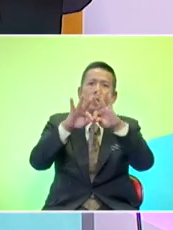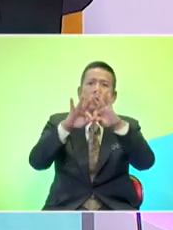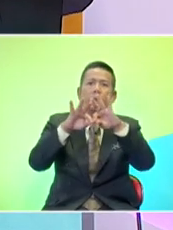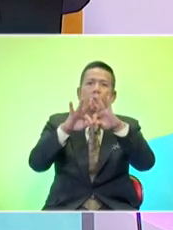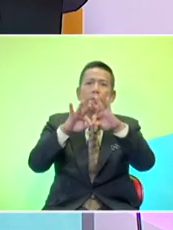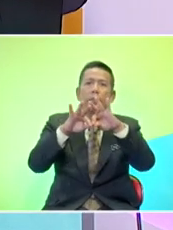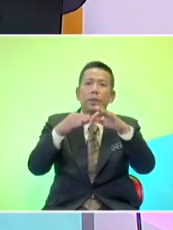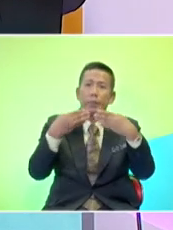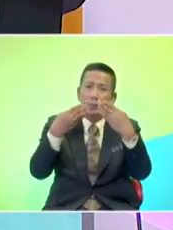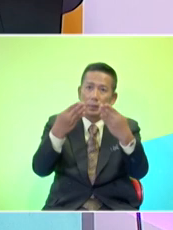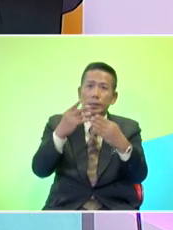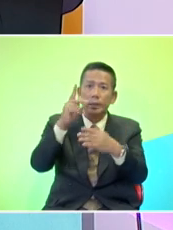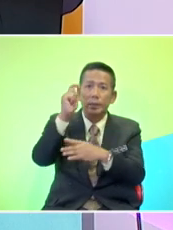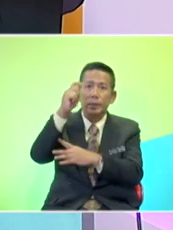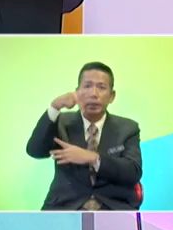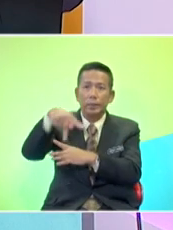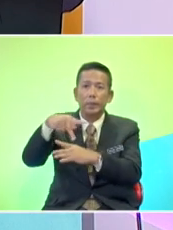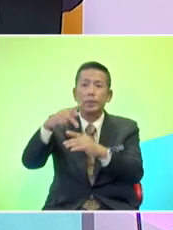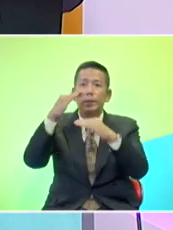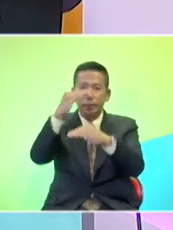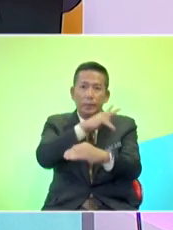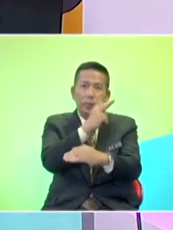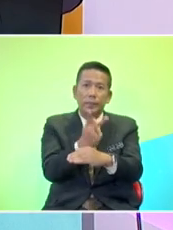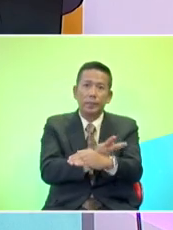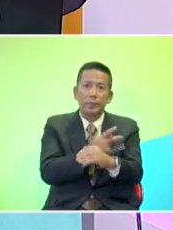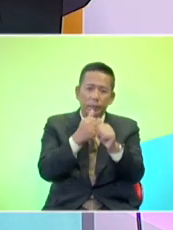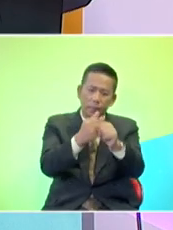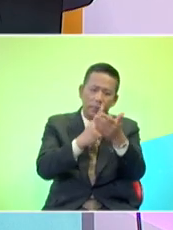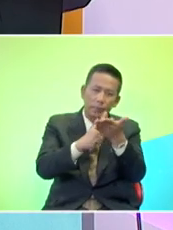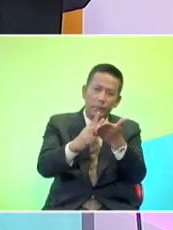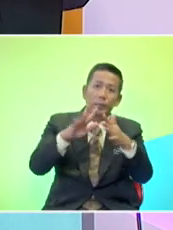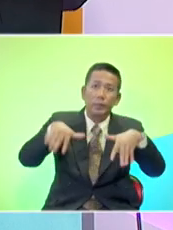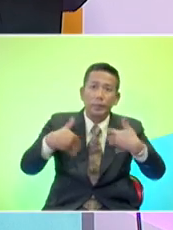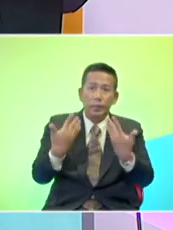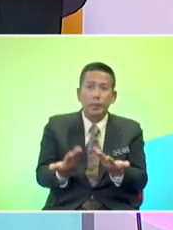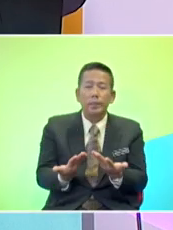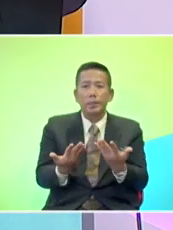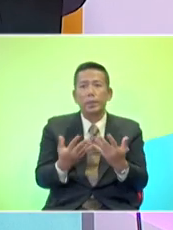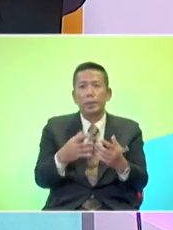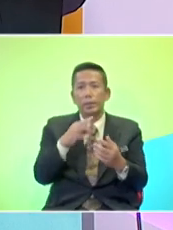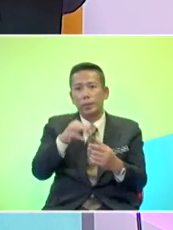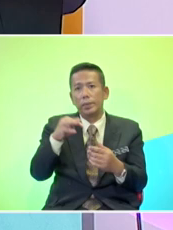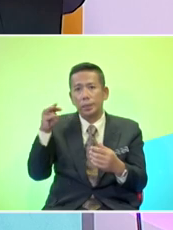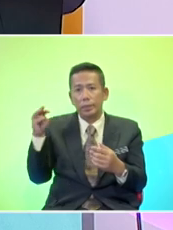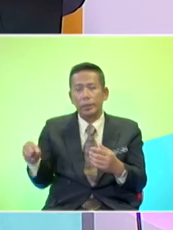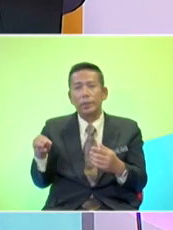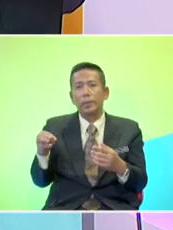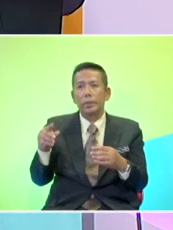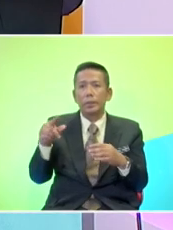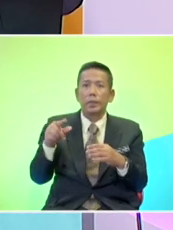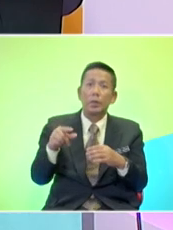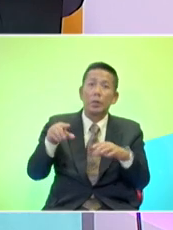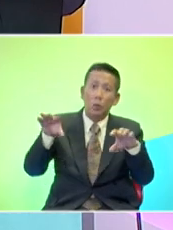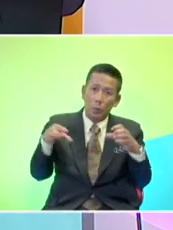pemberian TV ataupun tahap penguasaan berdasarkan kekemasan Dan juga bagaimana murid mengeksplorasi atau apresiasikan